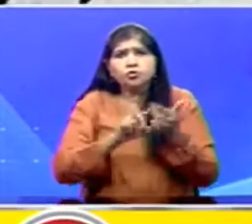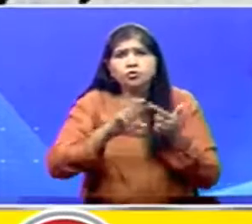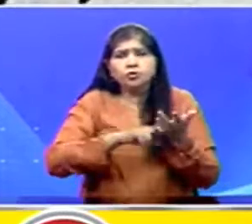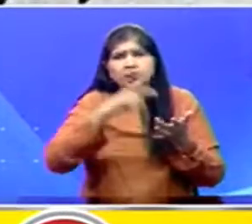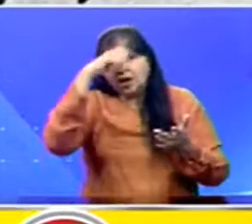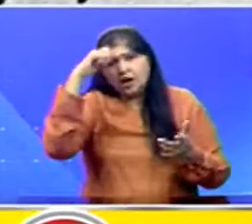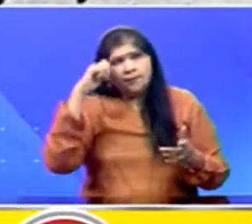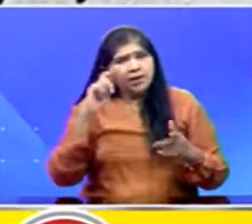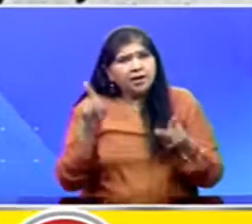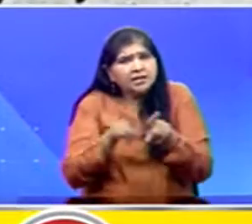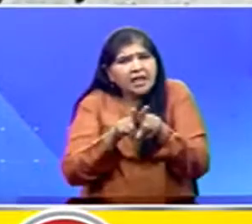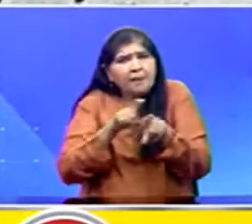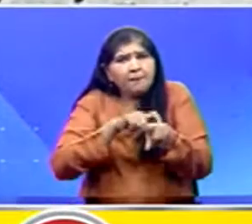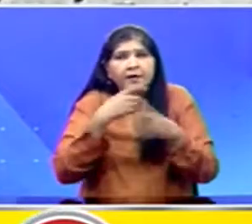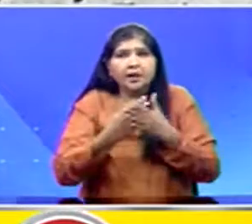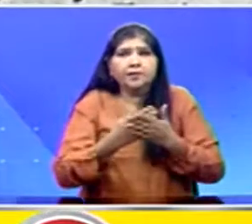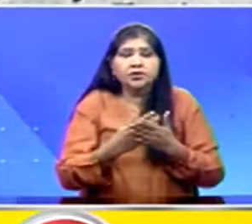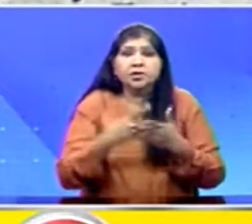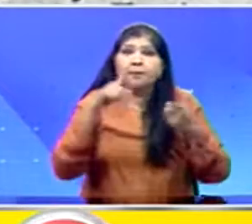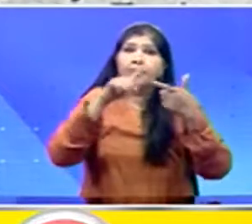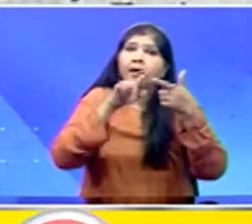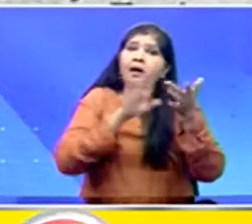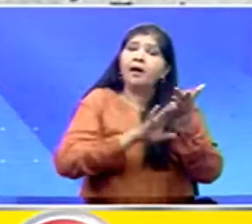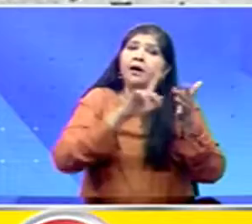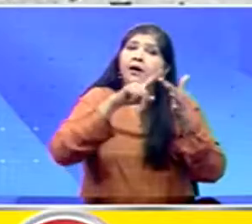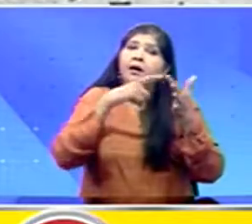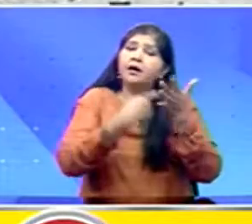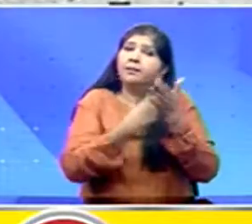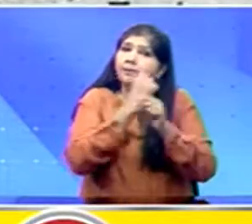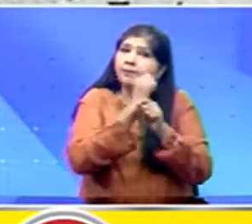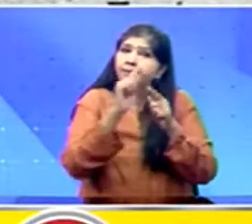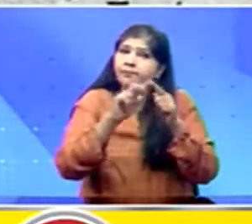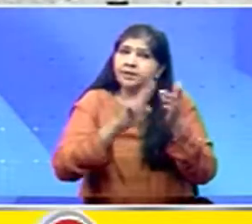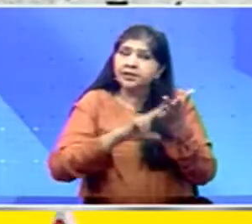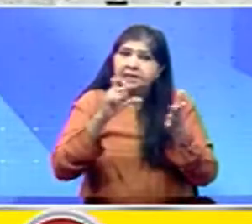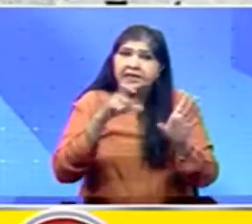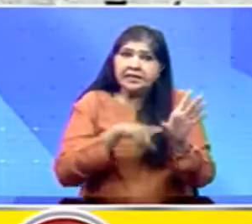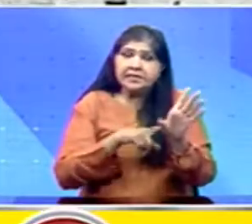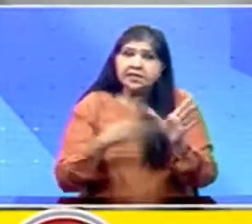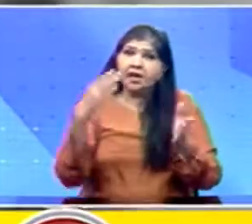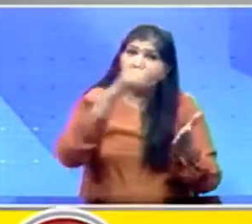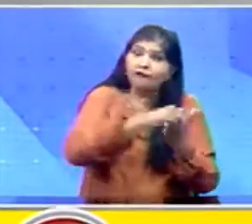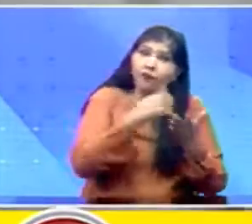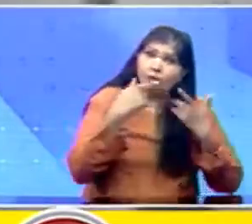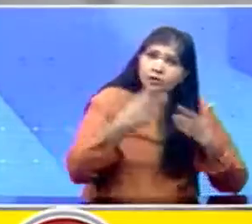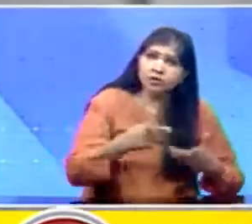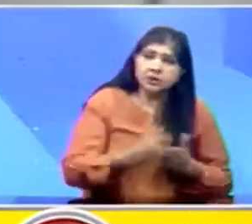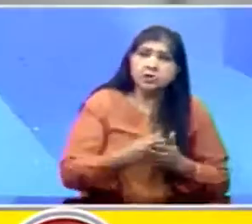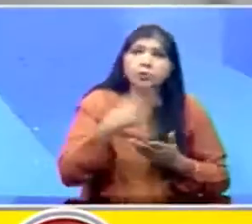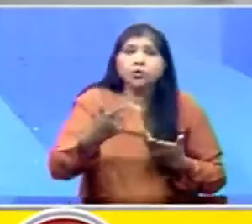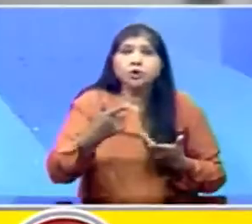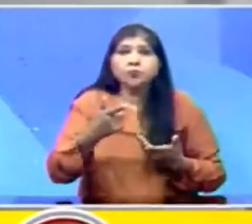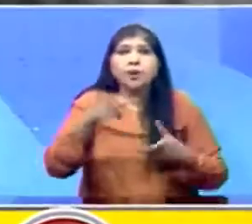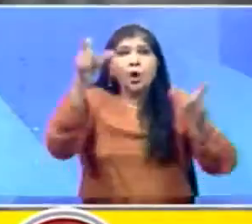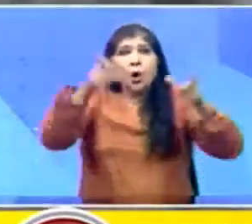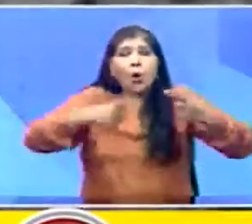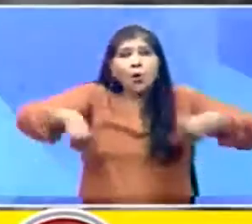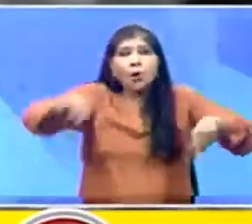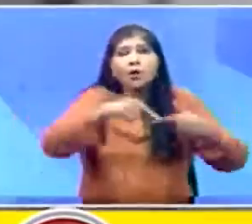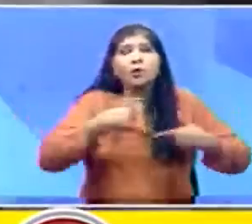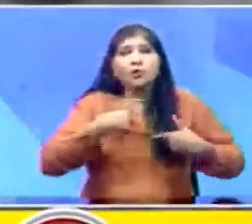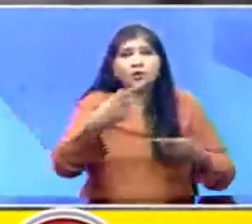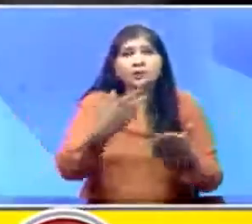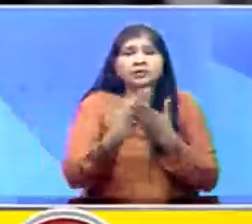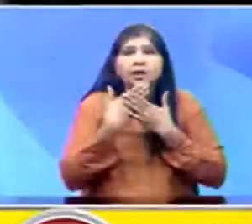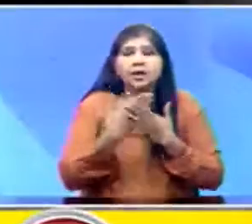जब एमर्जन्सी लगाई गई थी, आपात का लागू किया गया था, उसमें देश के नागरिकों से